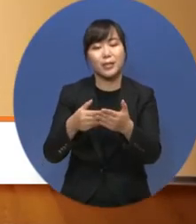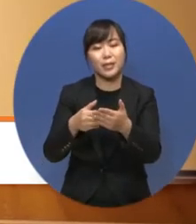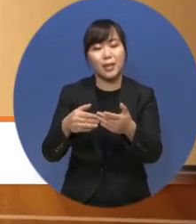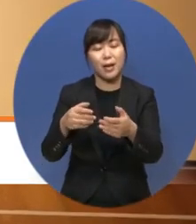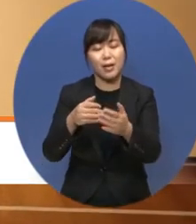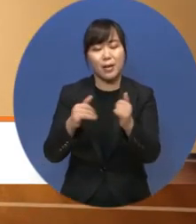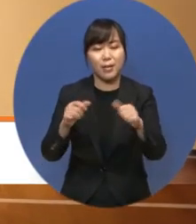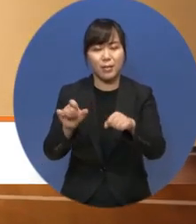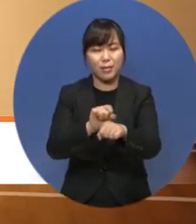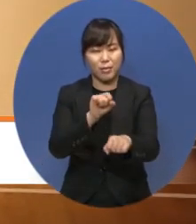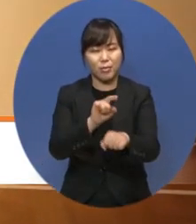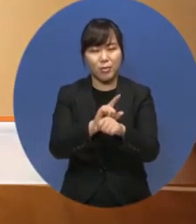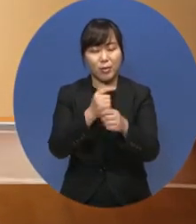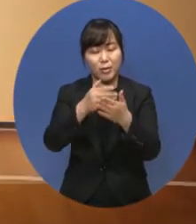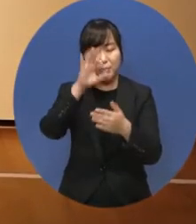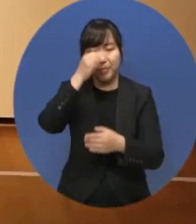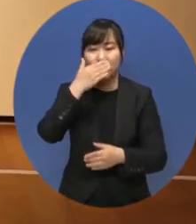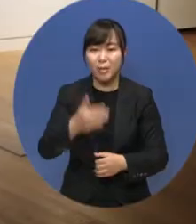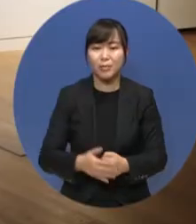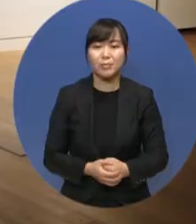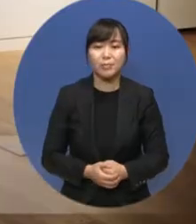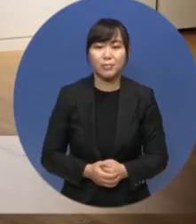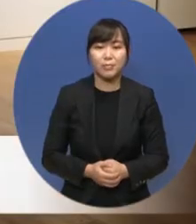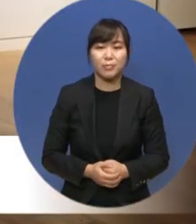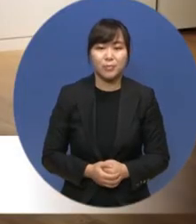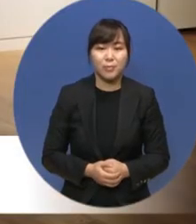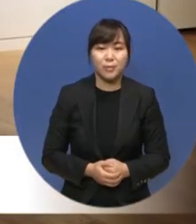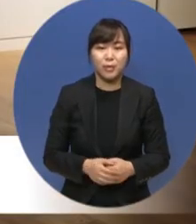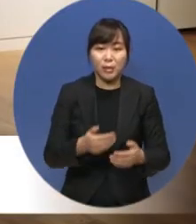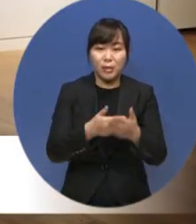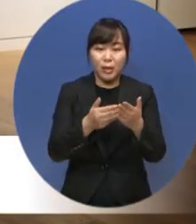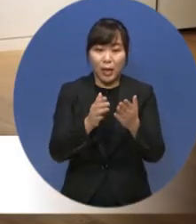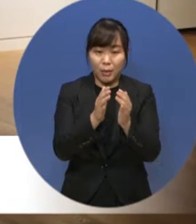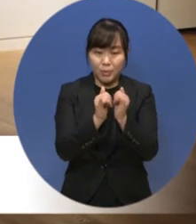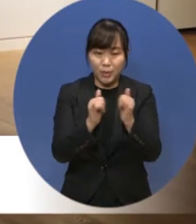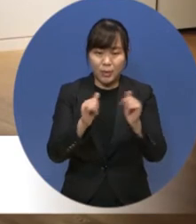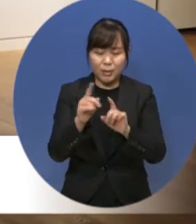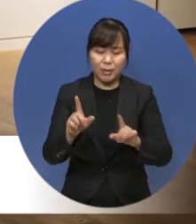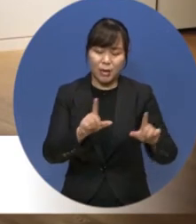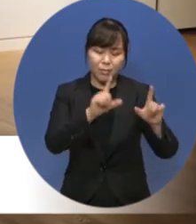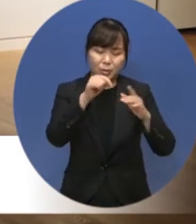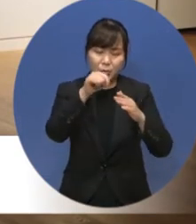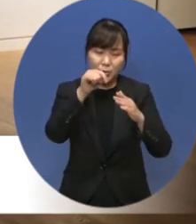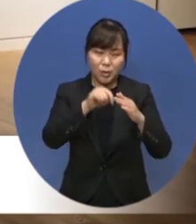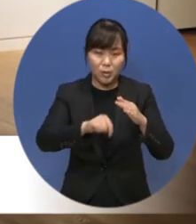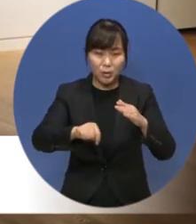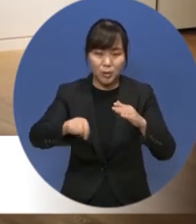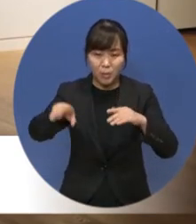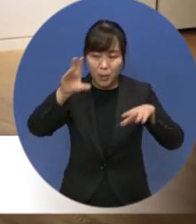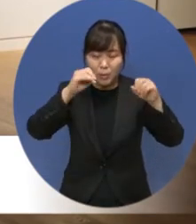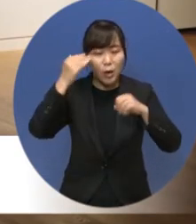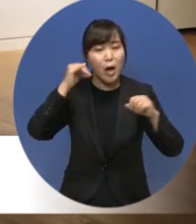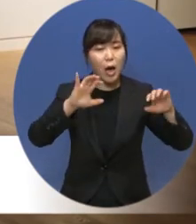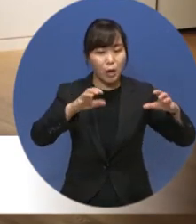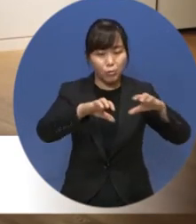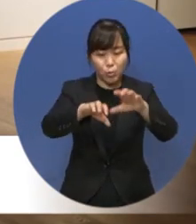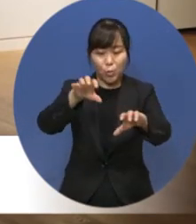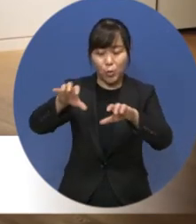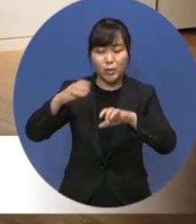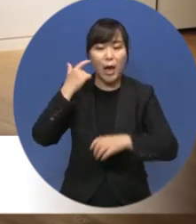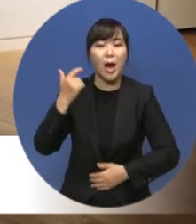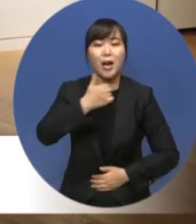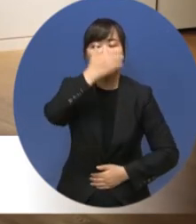특유의 화풍을 엿볼 수 있습니다. 작가님은 삶의 긴 여정 속에서 탄미한 우리나라